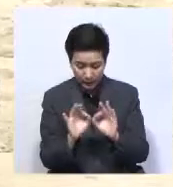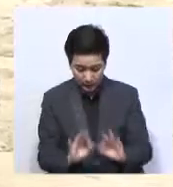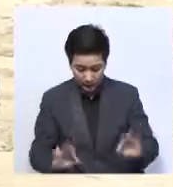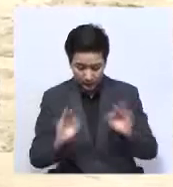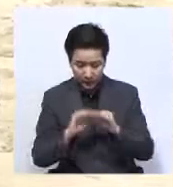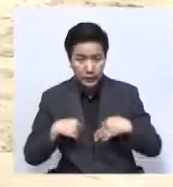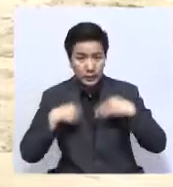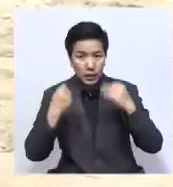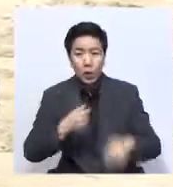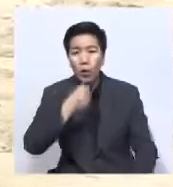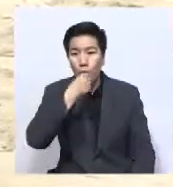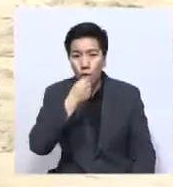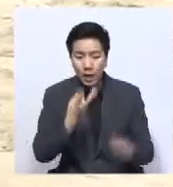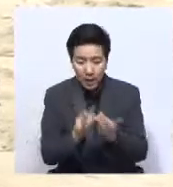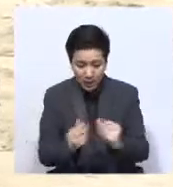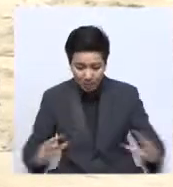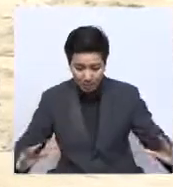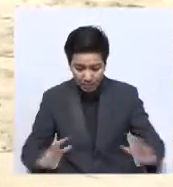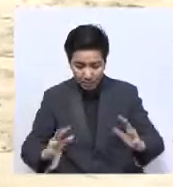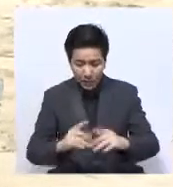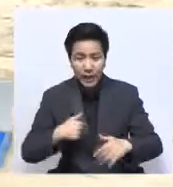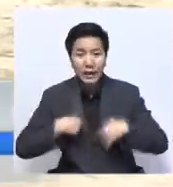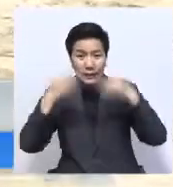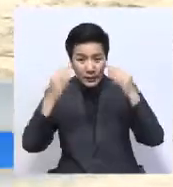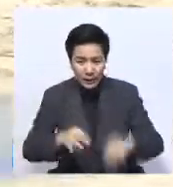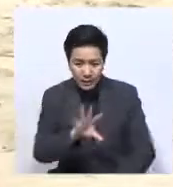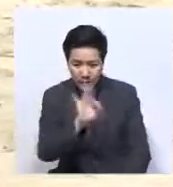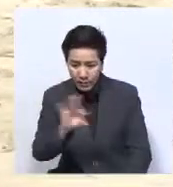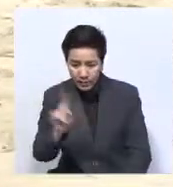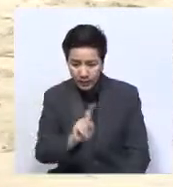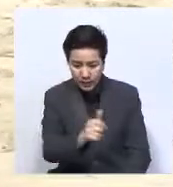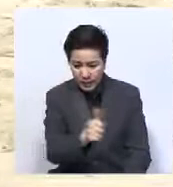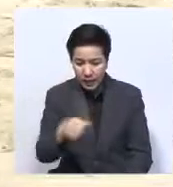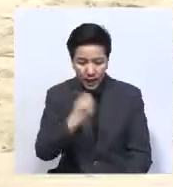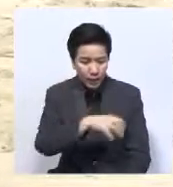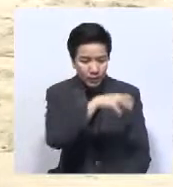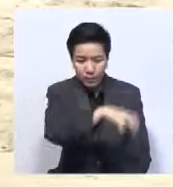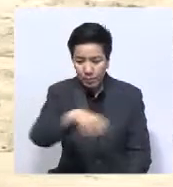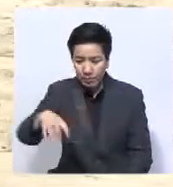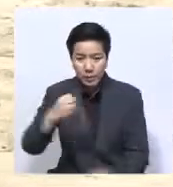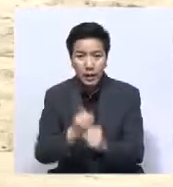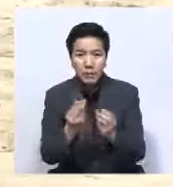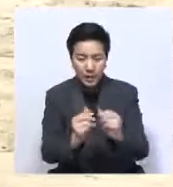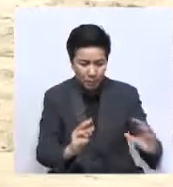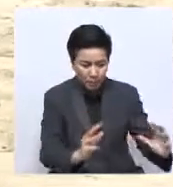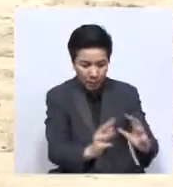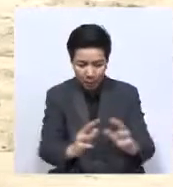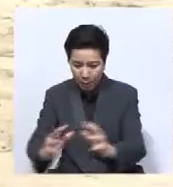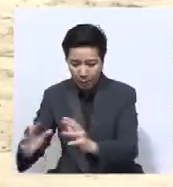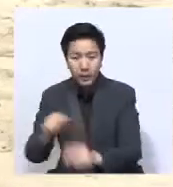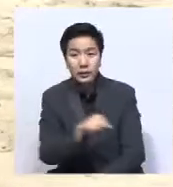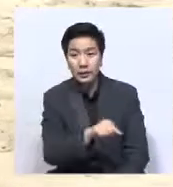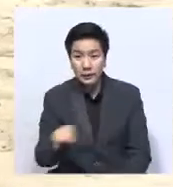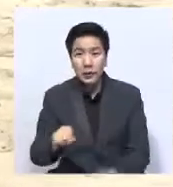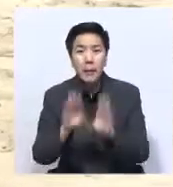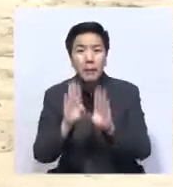การตัดสินพระทรายวันไหลบางแสนที่มีการให้หน่วยงานต่างๆค่ะมาร่วมกันก่อพระทรายตามประเพณีไทยดั้